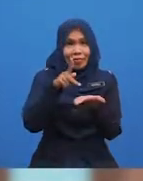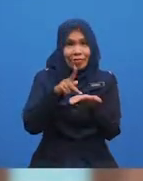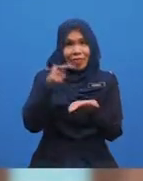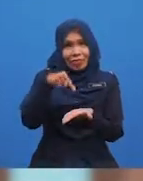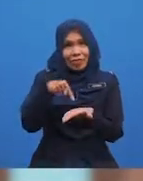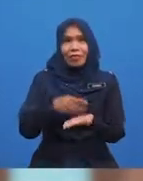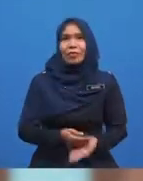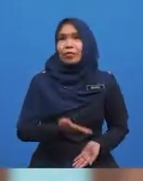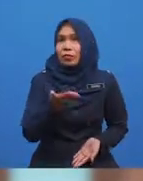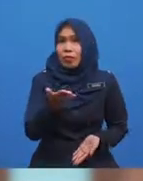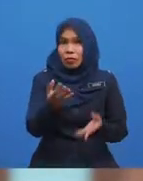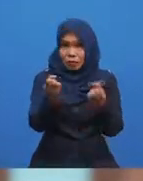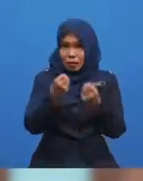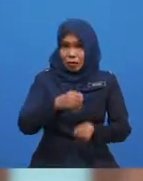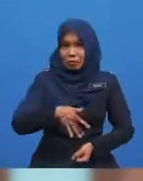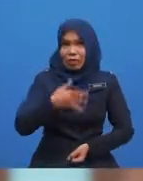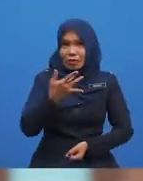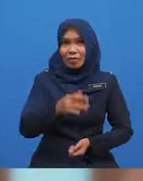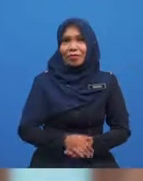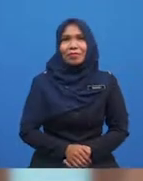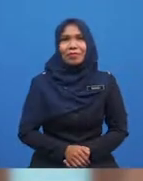Kamu hendak rasa kek cikgu?